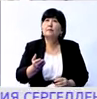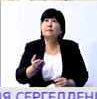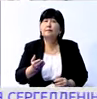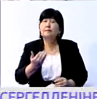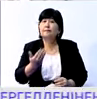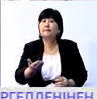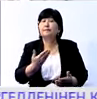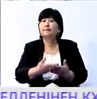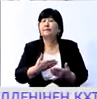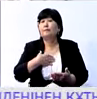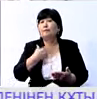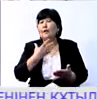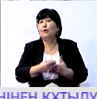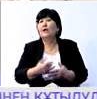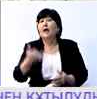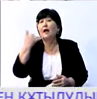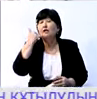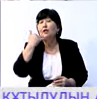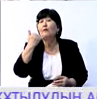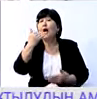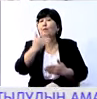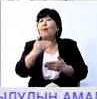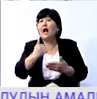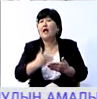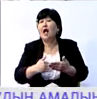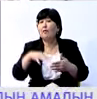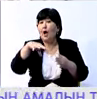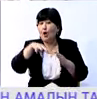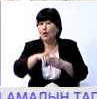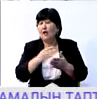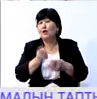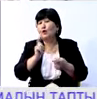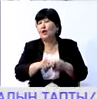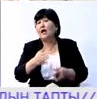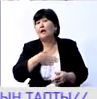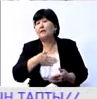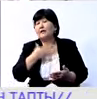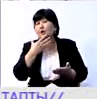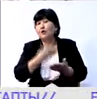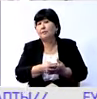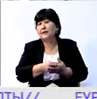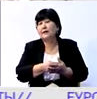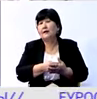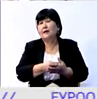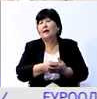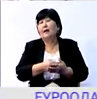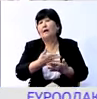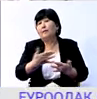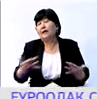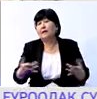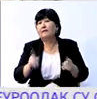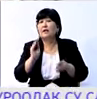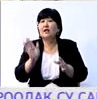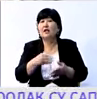Бұл дегеніміз біздің өзіміздің телефонымызға программа құралады. Сол арқылы біз өзіміздің продуктымызды есептей